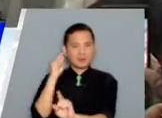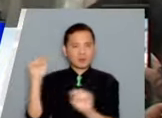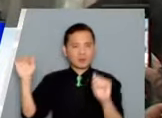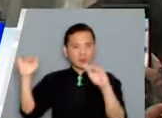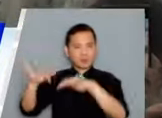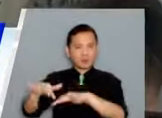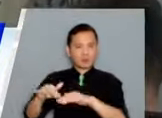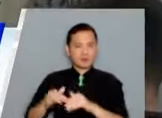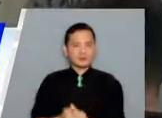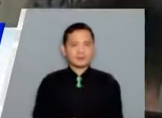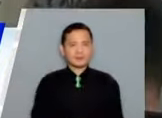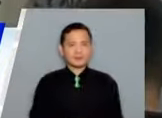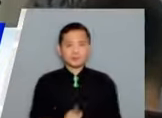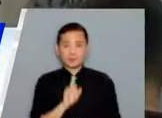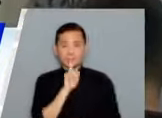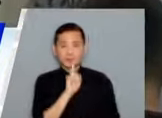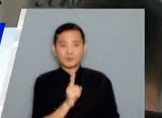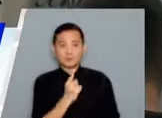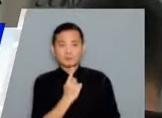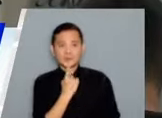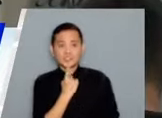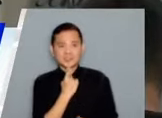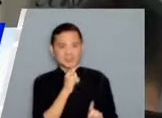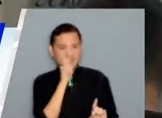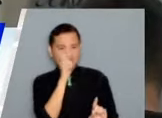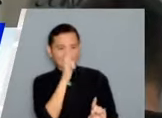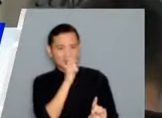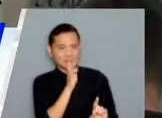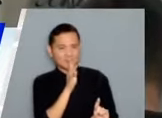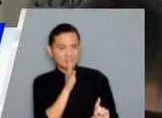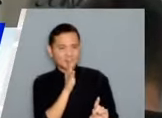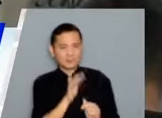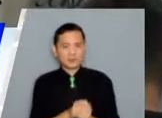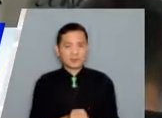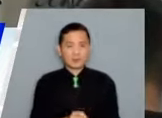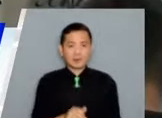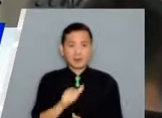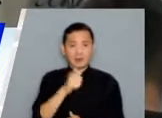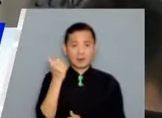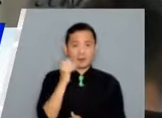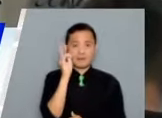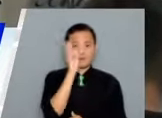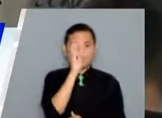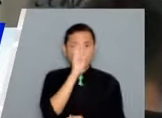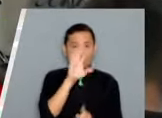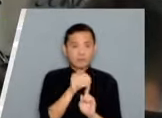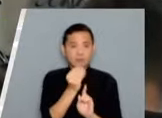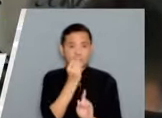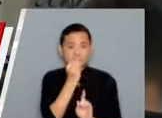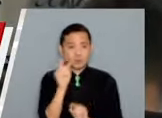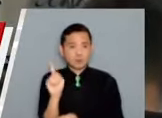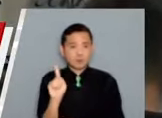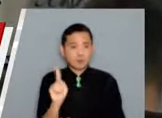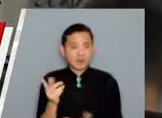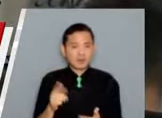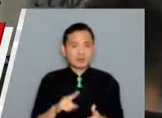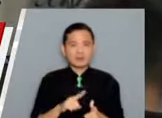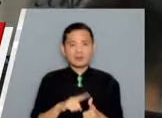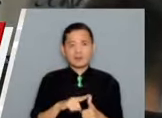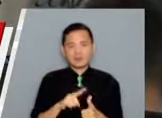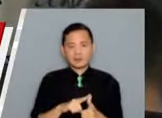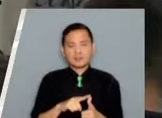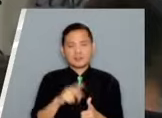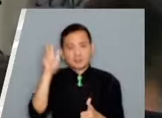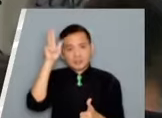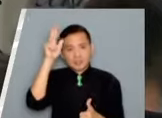kayo. Si Peniel may mga pagkain Pinoy na gustong itry. Wanted to try chicken or pork adobo.